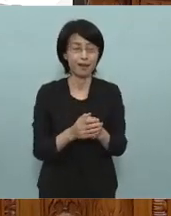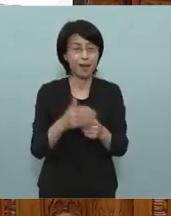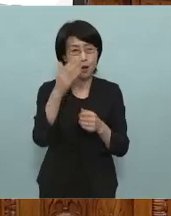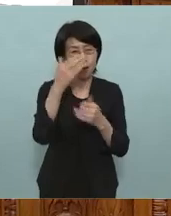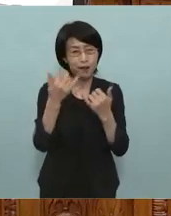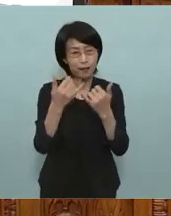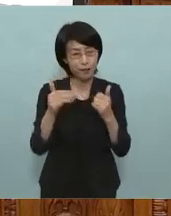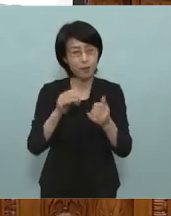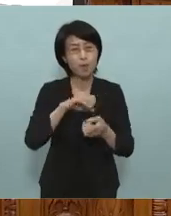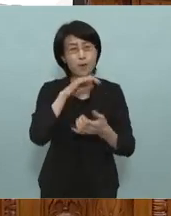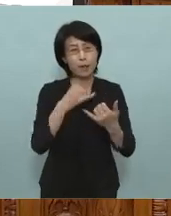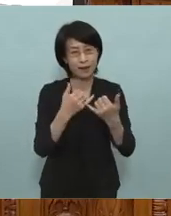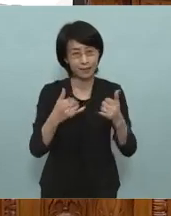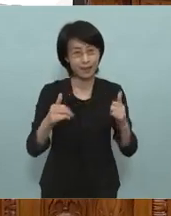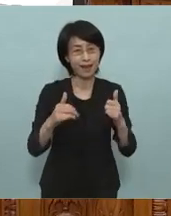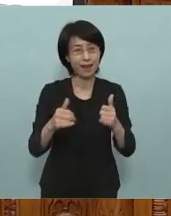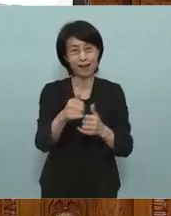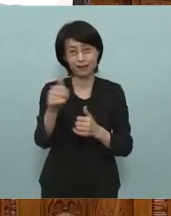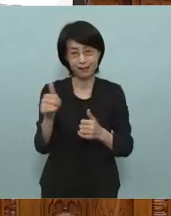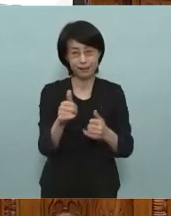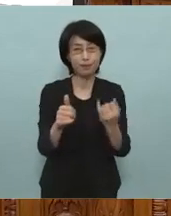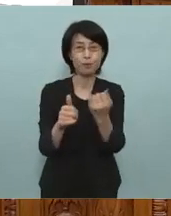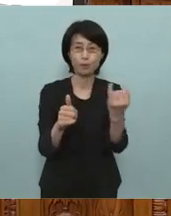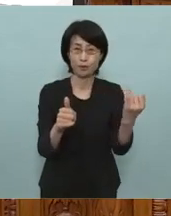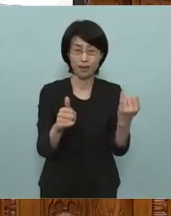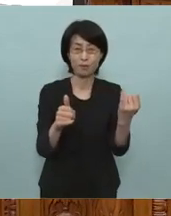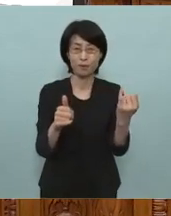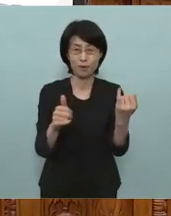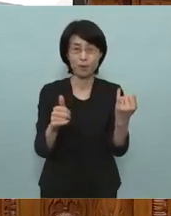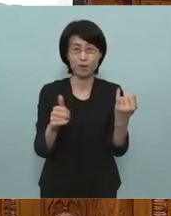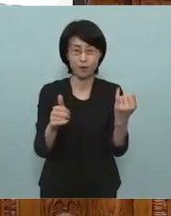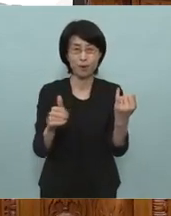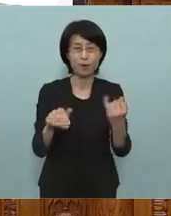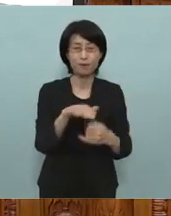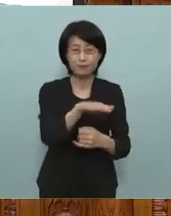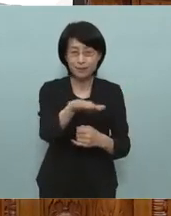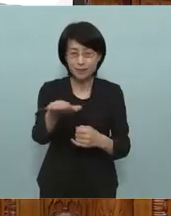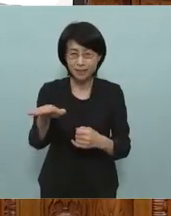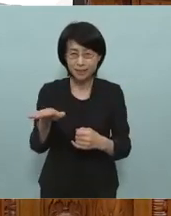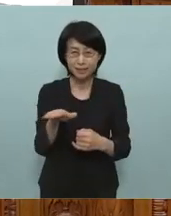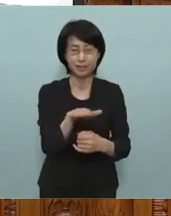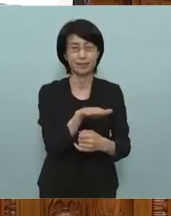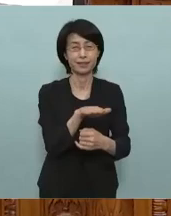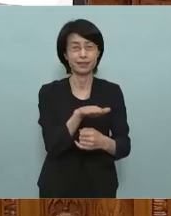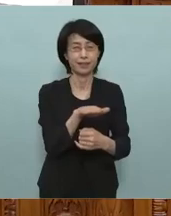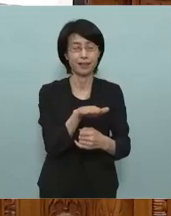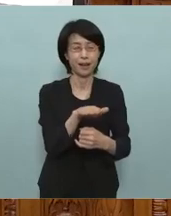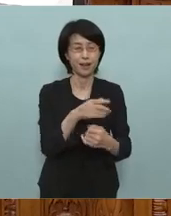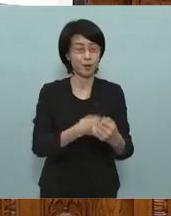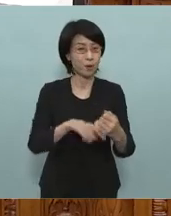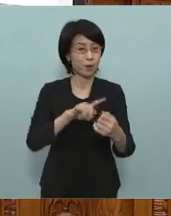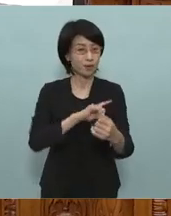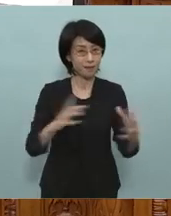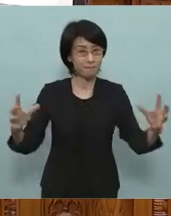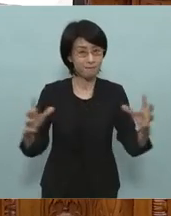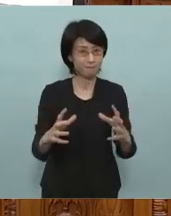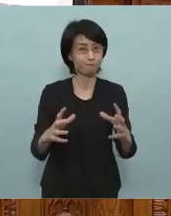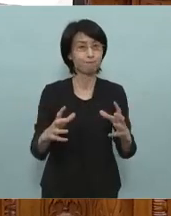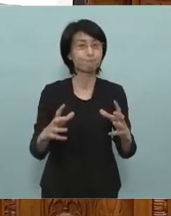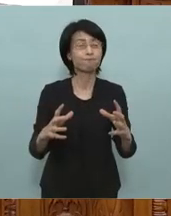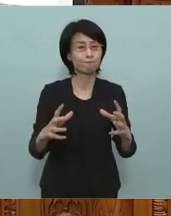若者お年寄り男性も女性も多くの皆様皆さんの力を結集